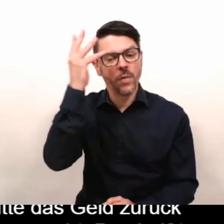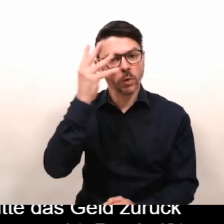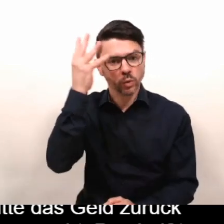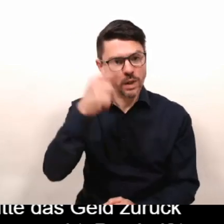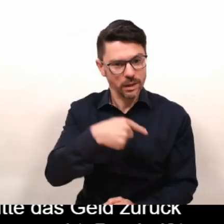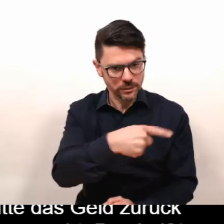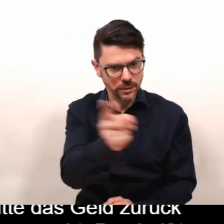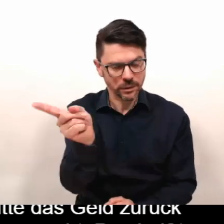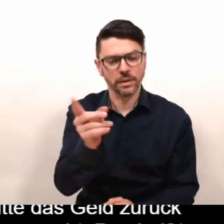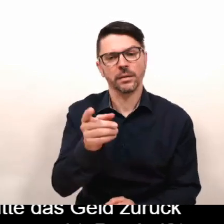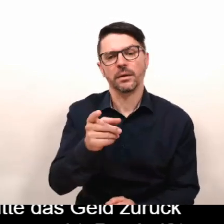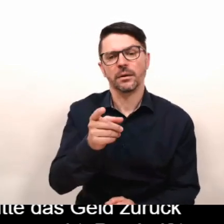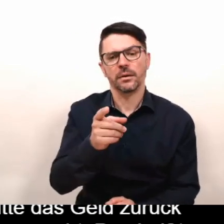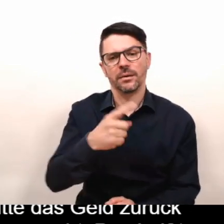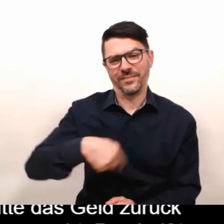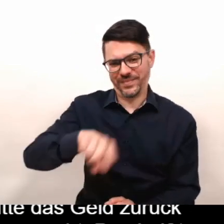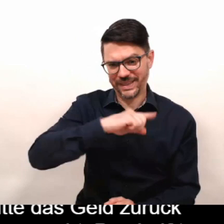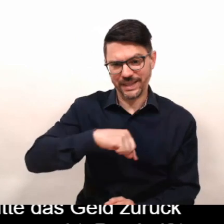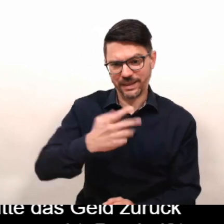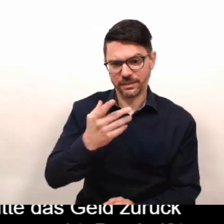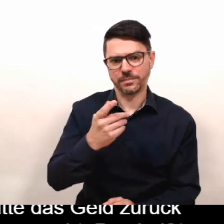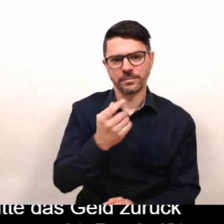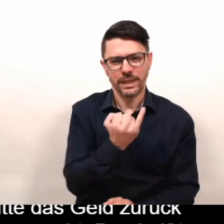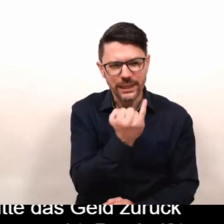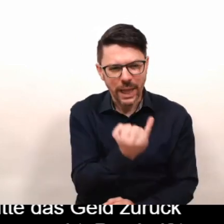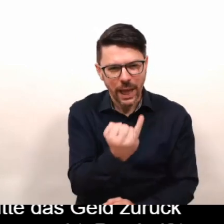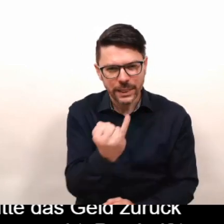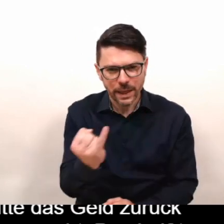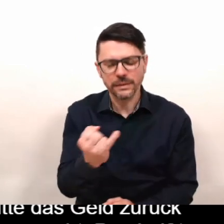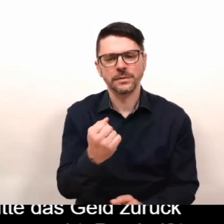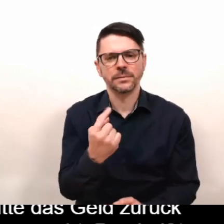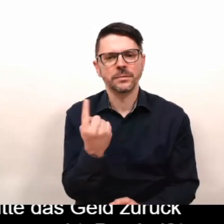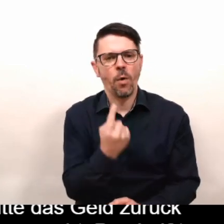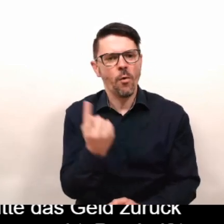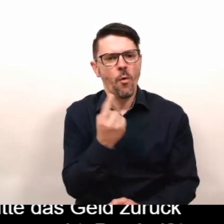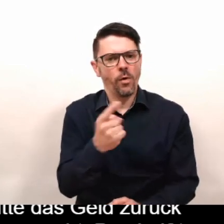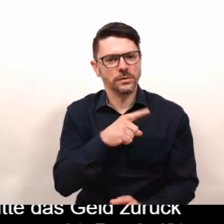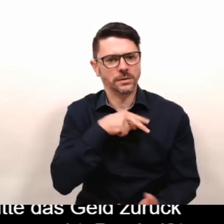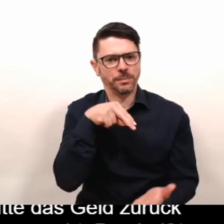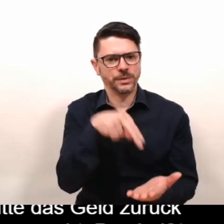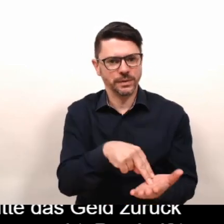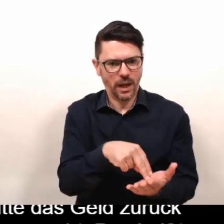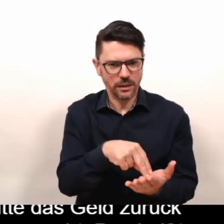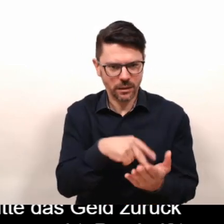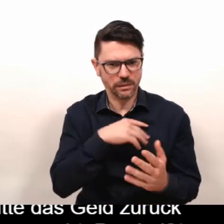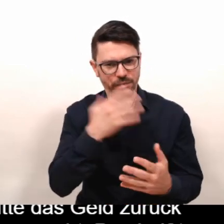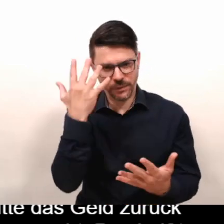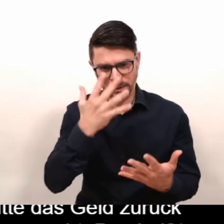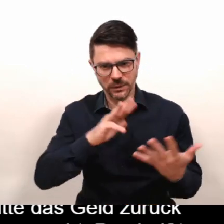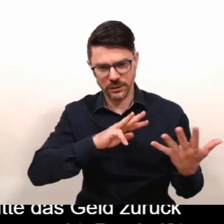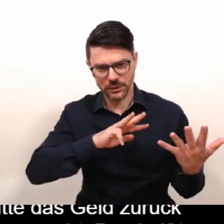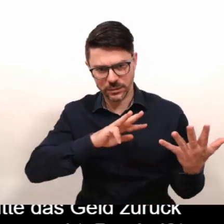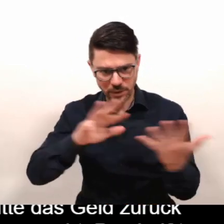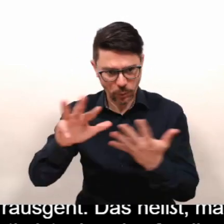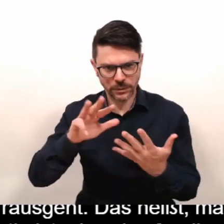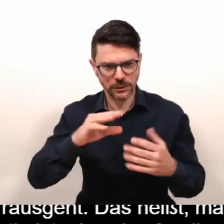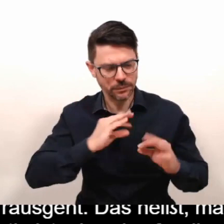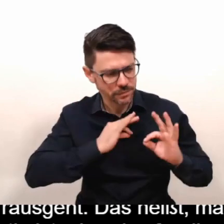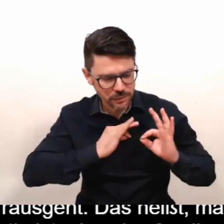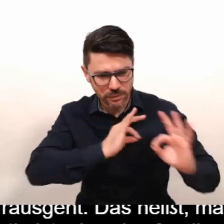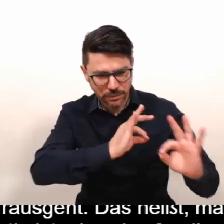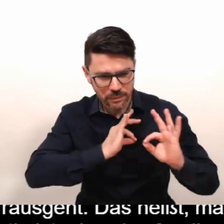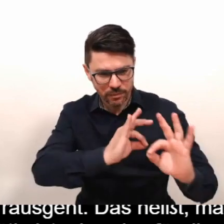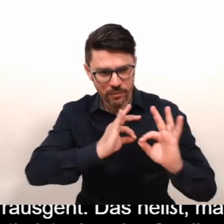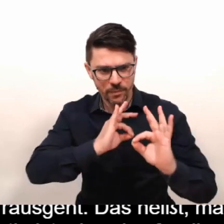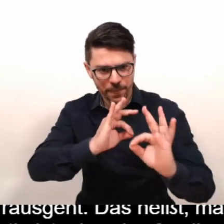benutzen. Dafür musst du die Grundsicherung beantragen. Oder wir sagen als Freistaat Bayern, wir haben rund 400.000 Soloselbstständige.